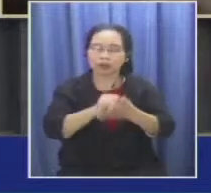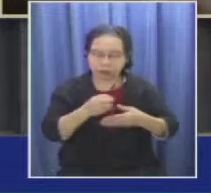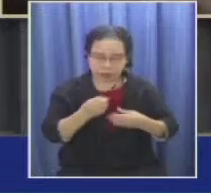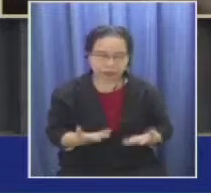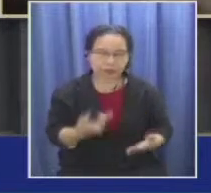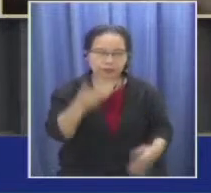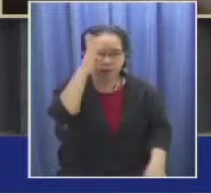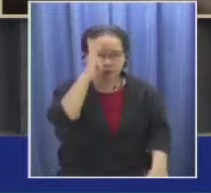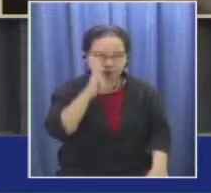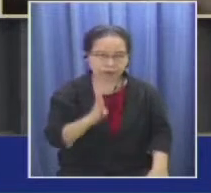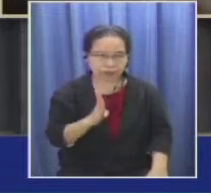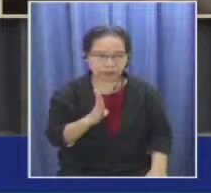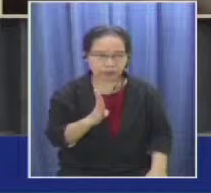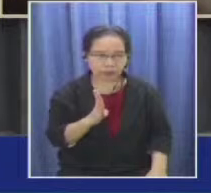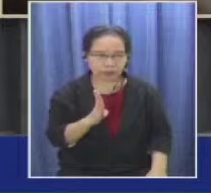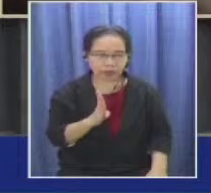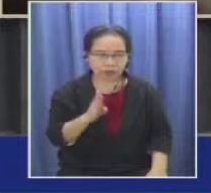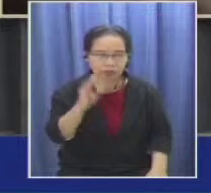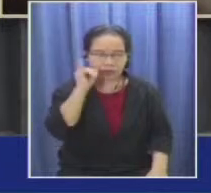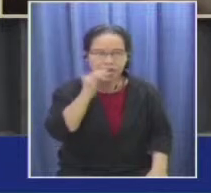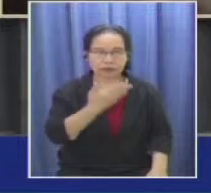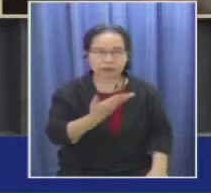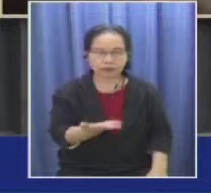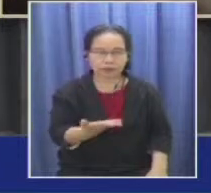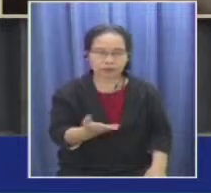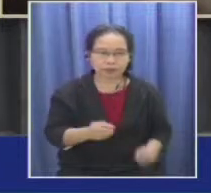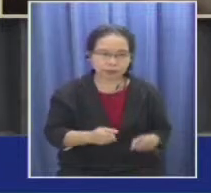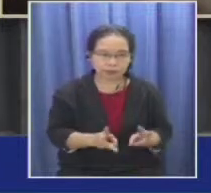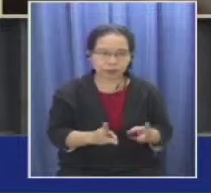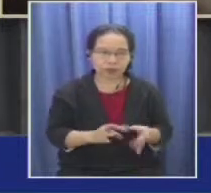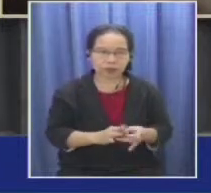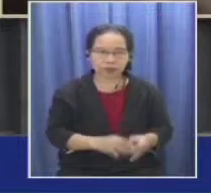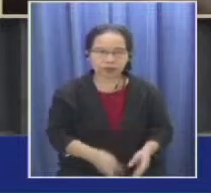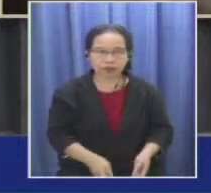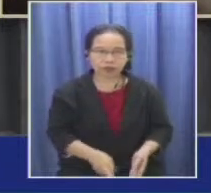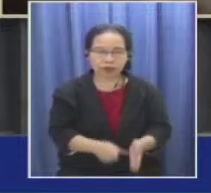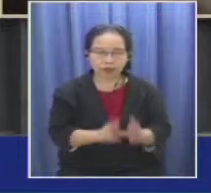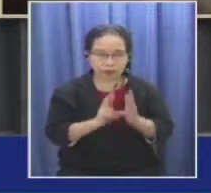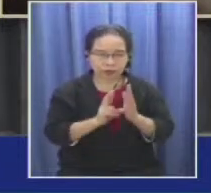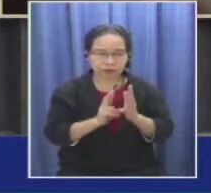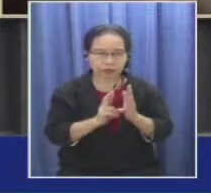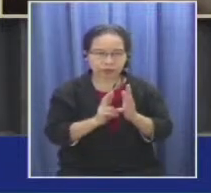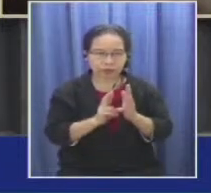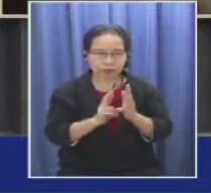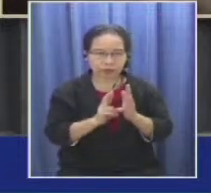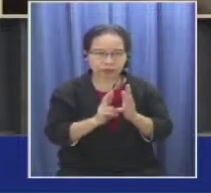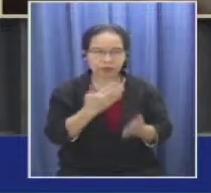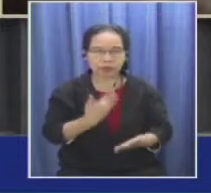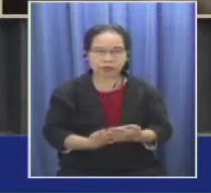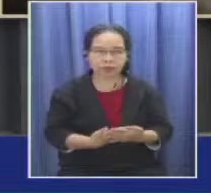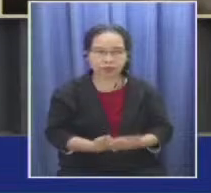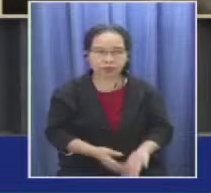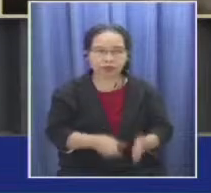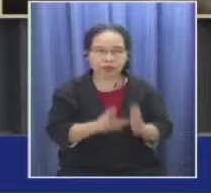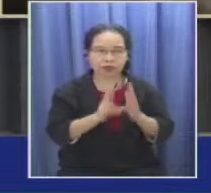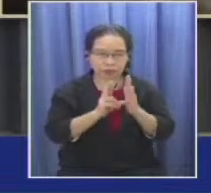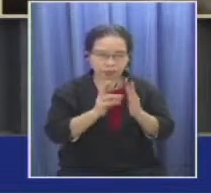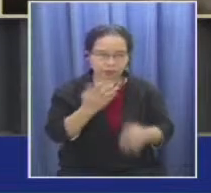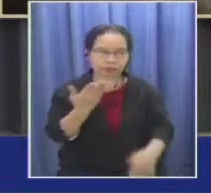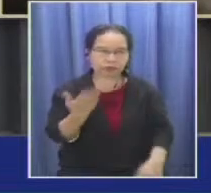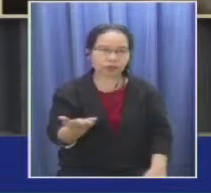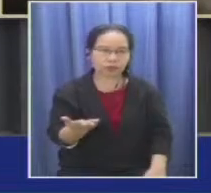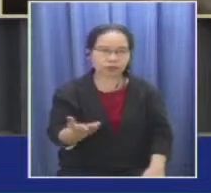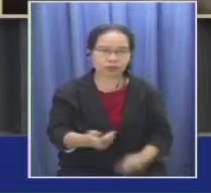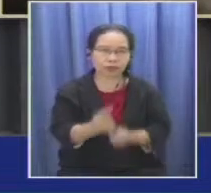ade nti na seda ka ho bi abese Kristo nkyerɛkyerɛ ne se sɛ mo sere wɔ Nyankopɔn hɔ ade